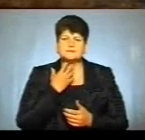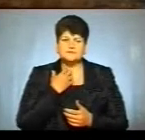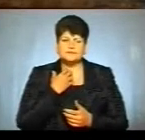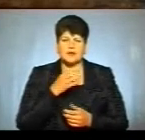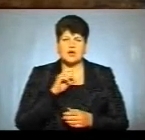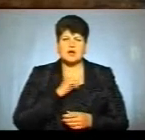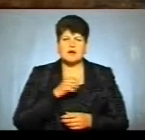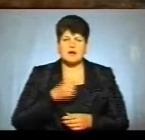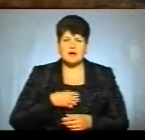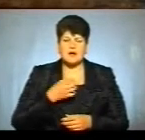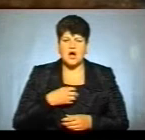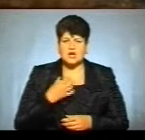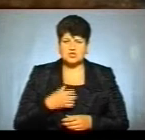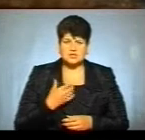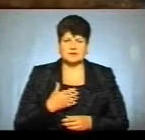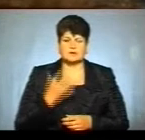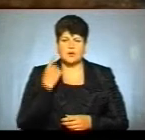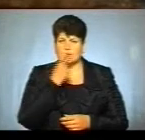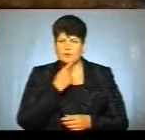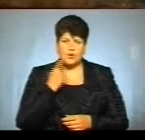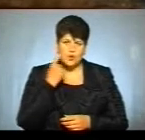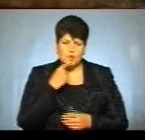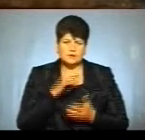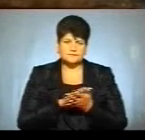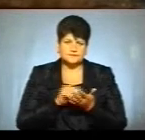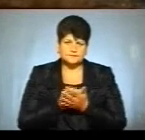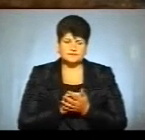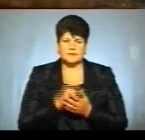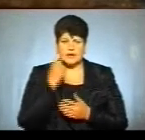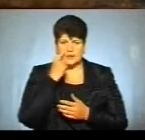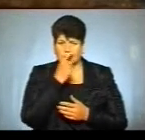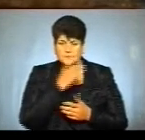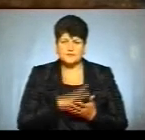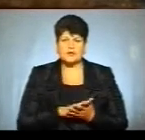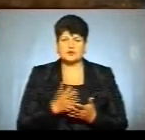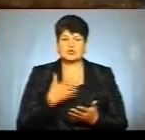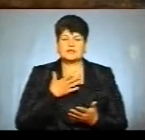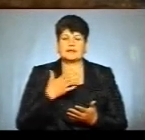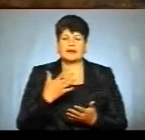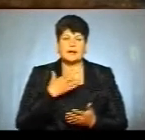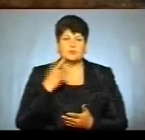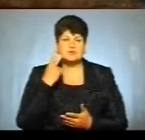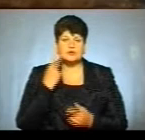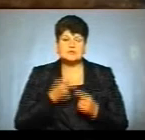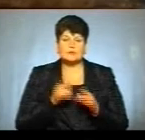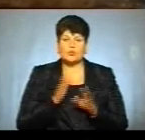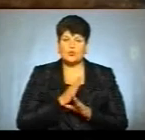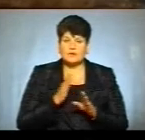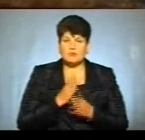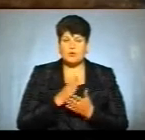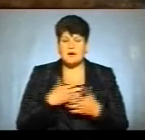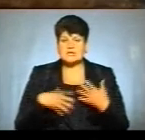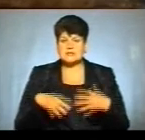кашель, подразнення слизової оболонки рота, слизової оболонки носа. Якщо людина вдихає постійно таке повітря або людина має